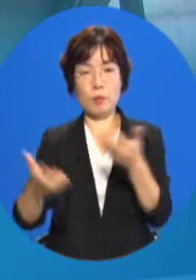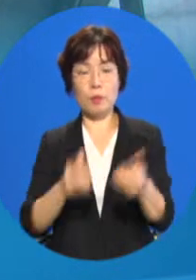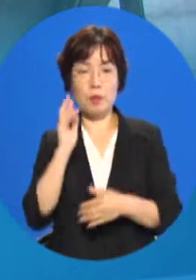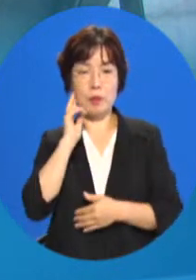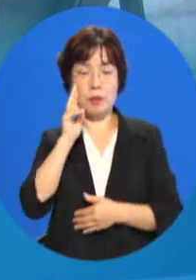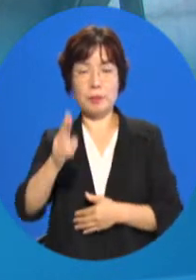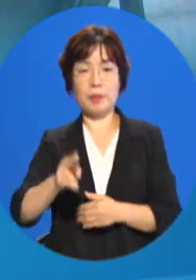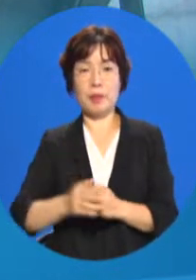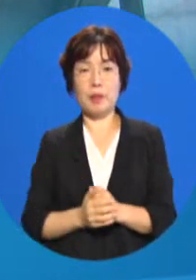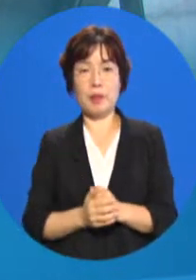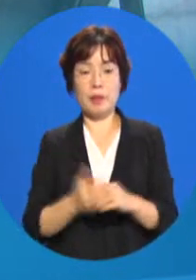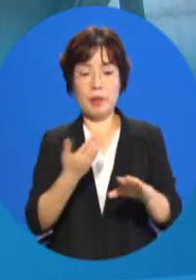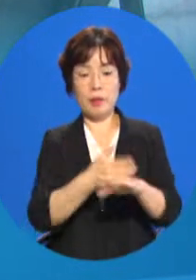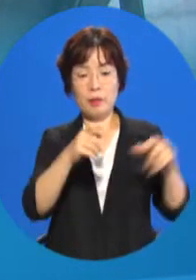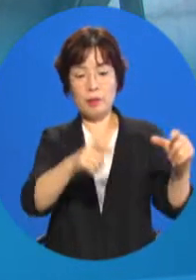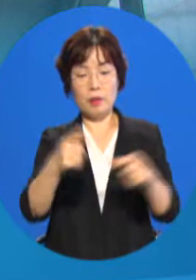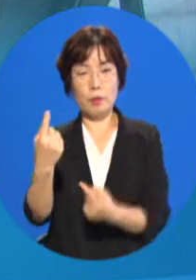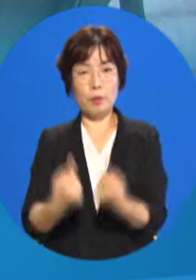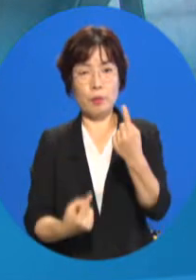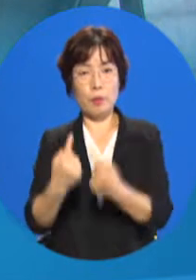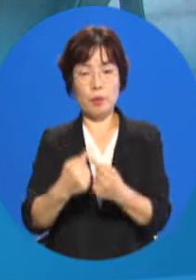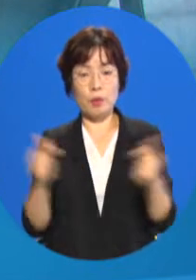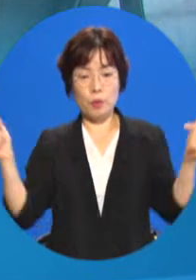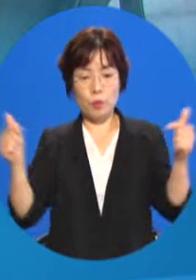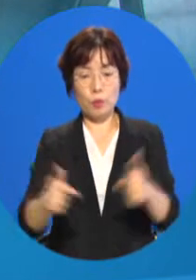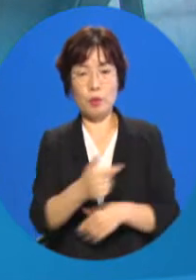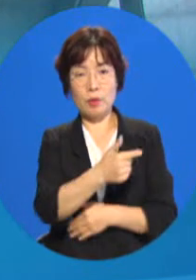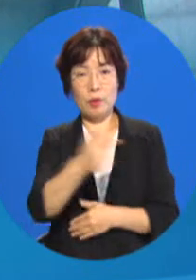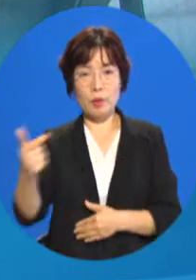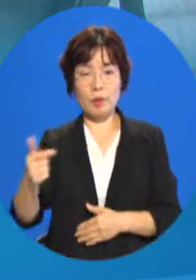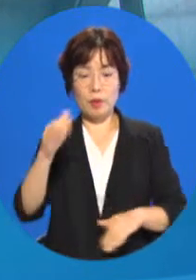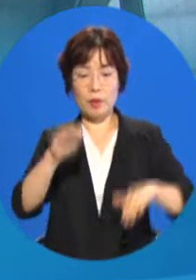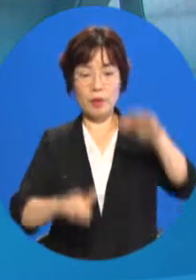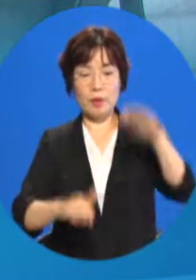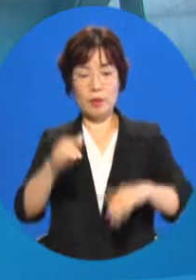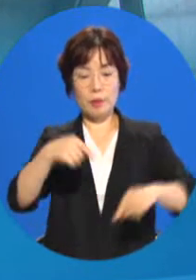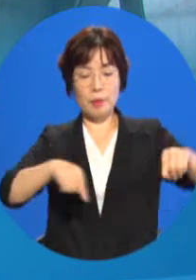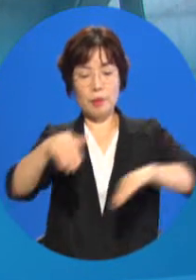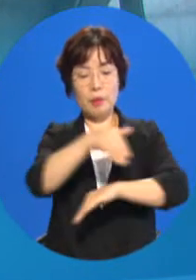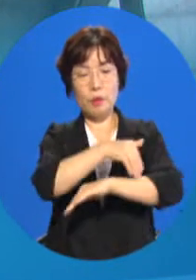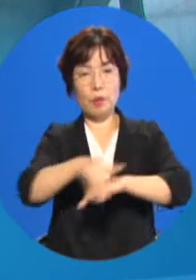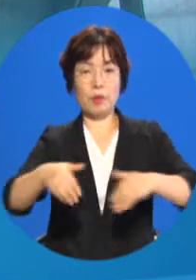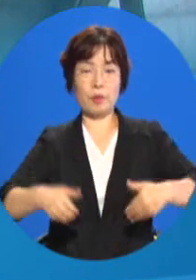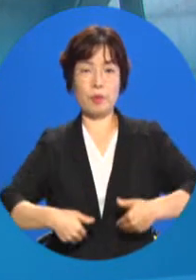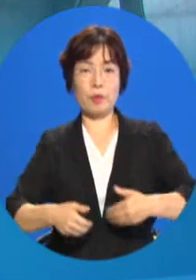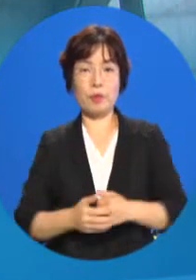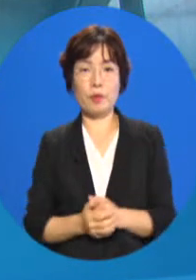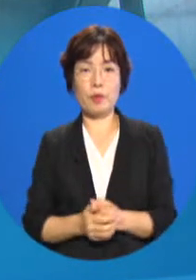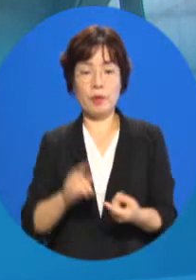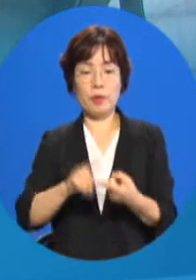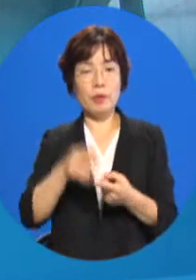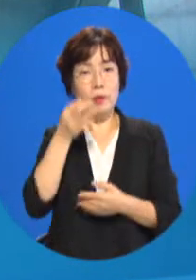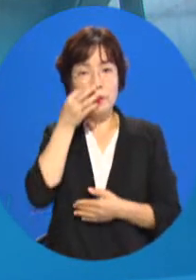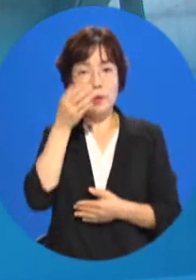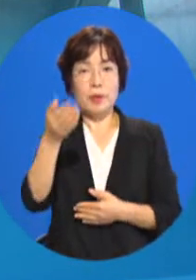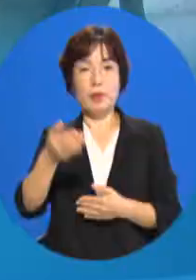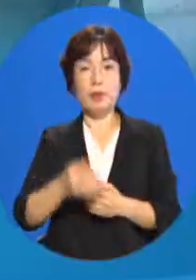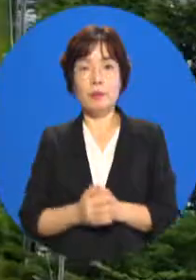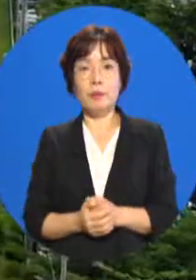심각했는데요. 다른 지자체보다 감소폭이 큰 만큼 차별화된 정책적 고민이 필요해 보입니다. 김종수